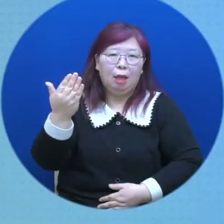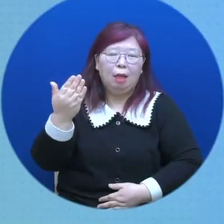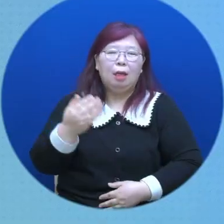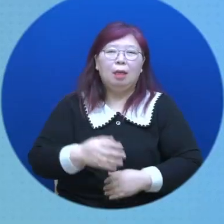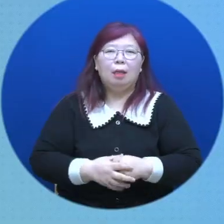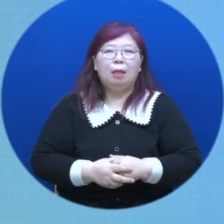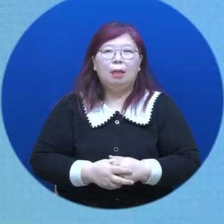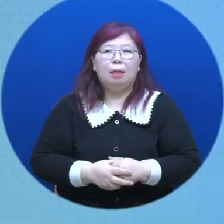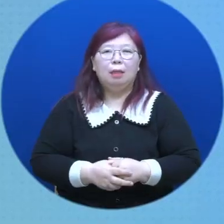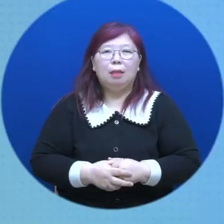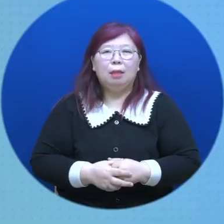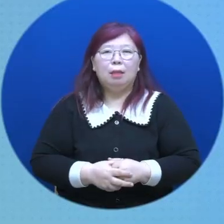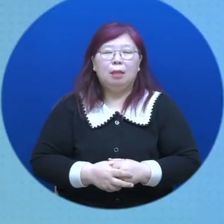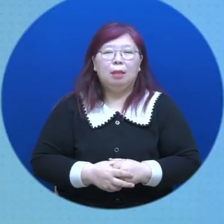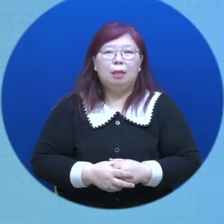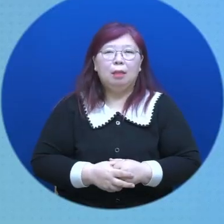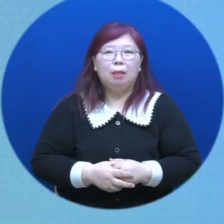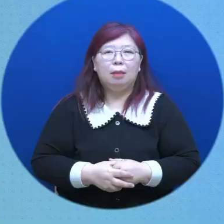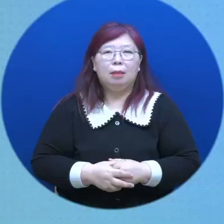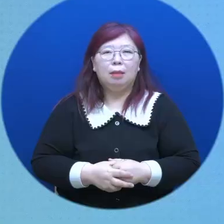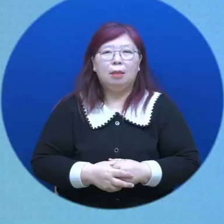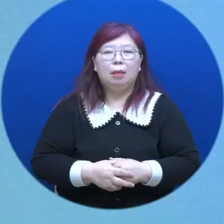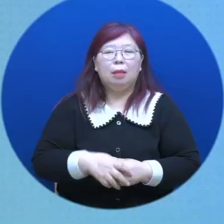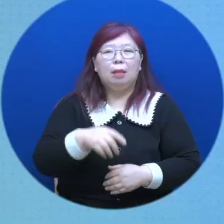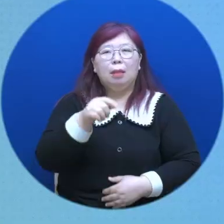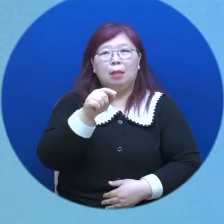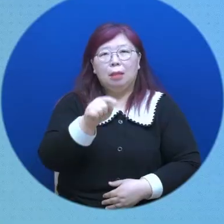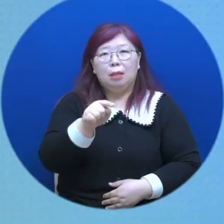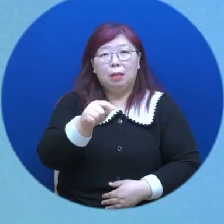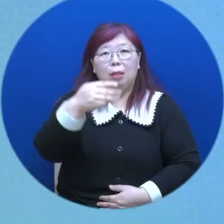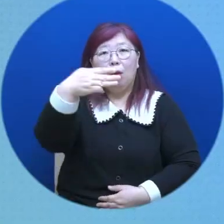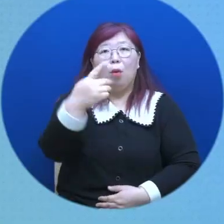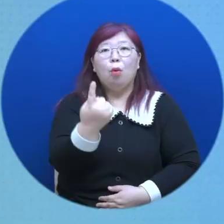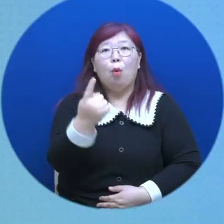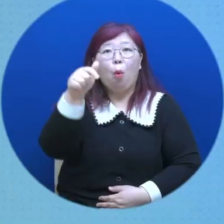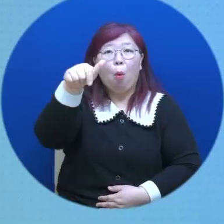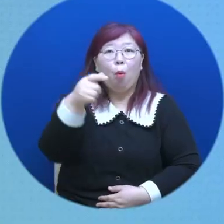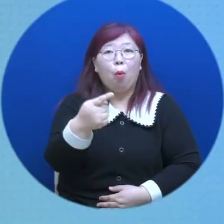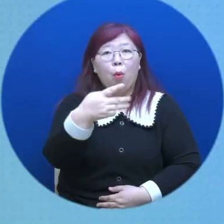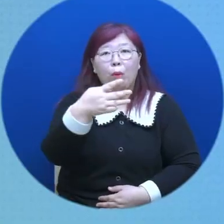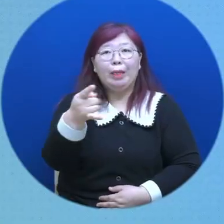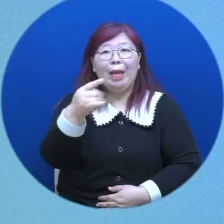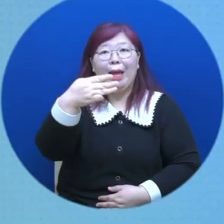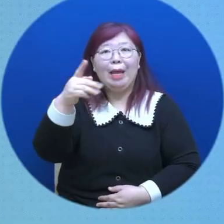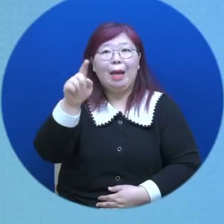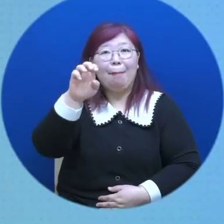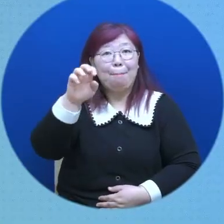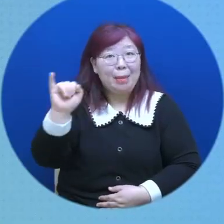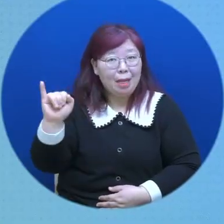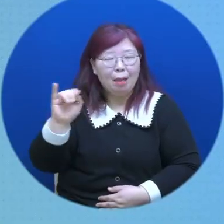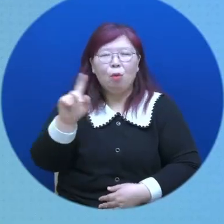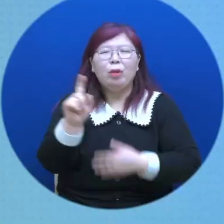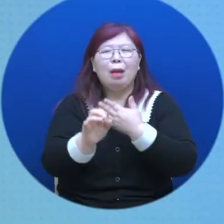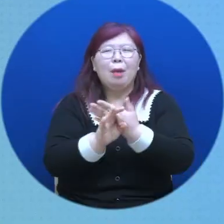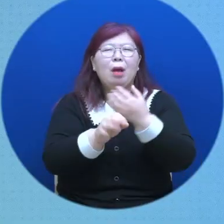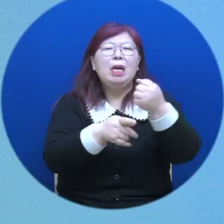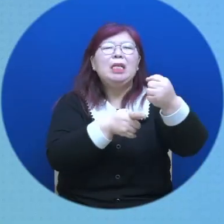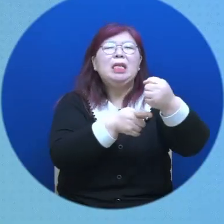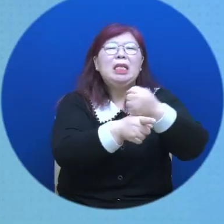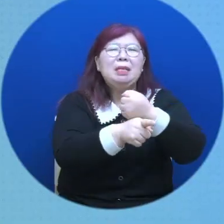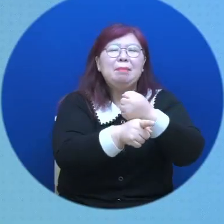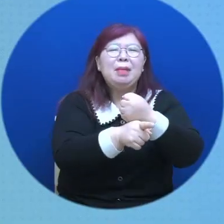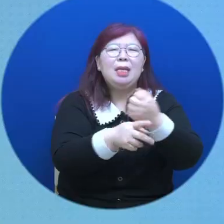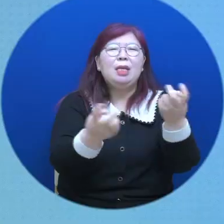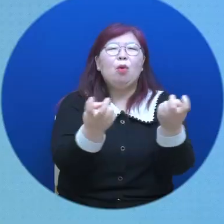그리하여 그 만든 것이 로고 테라피, 의미 요법이라고 하는 걸